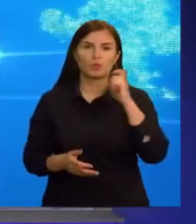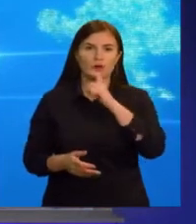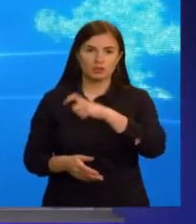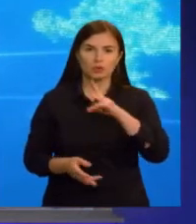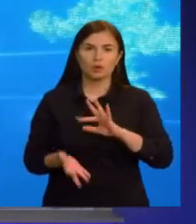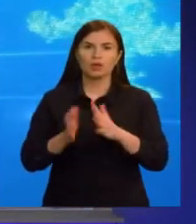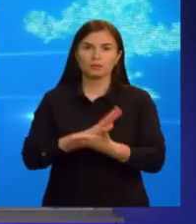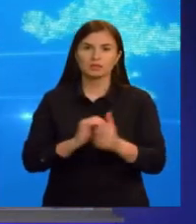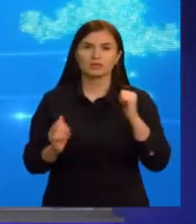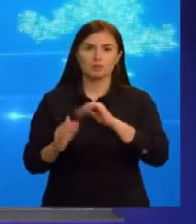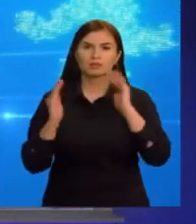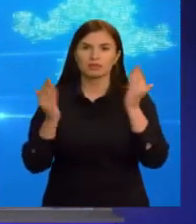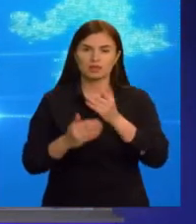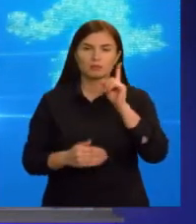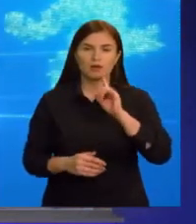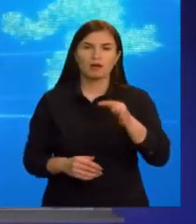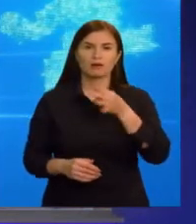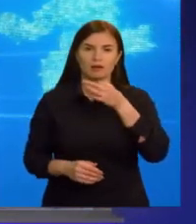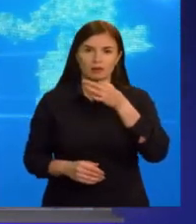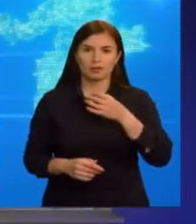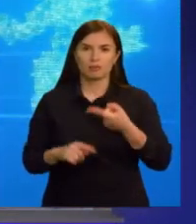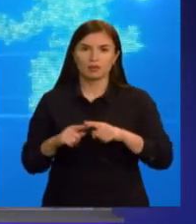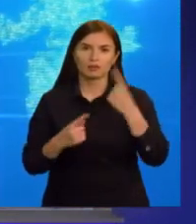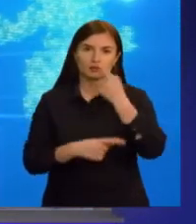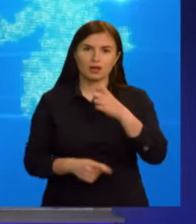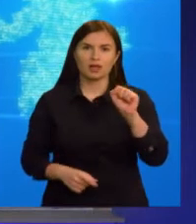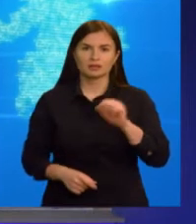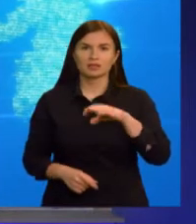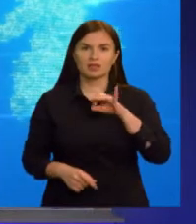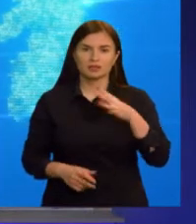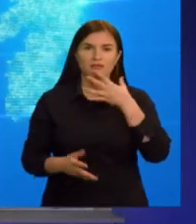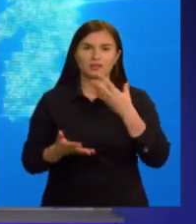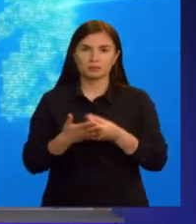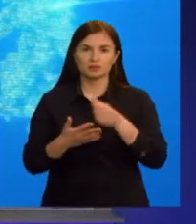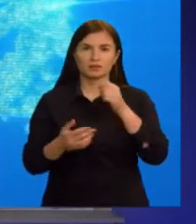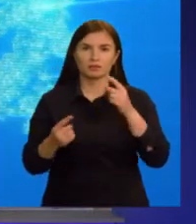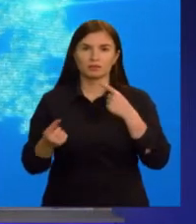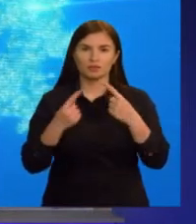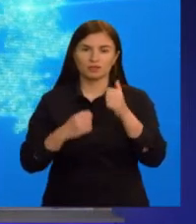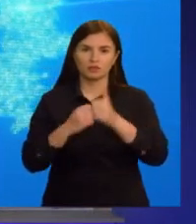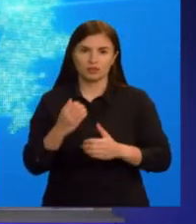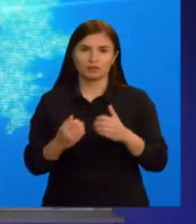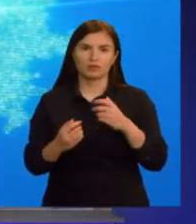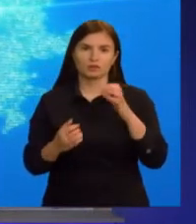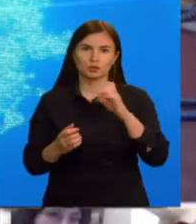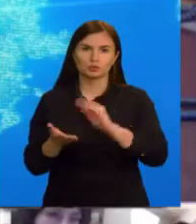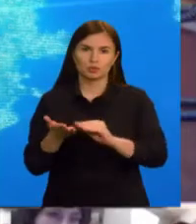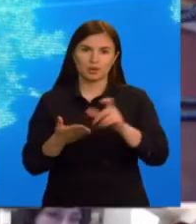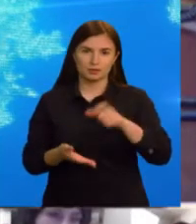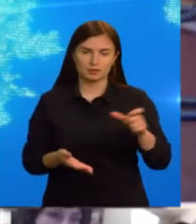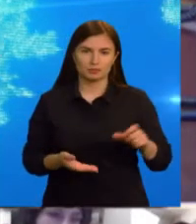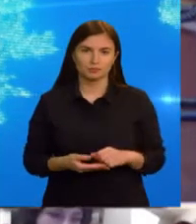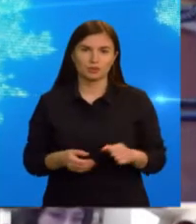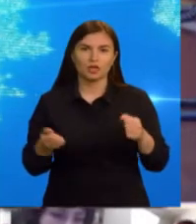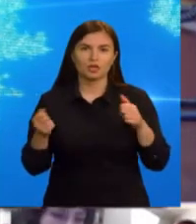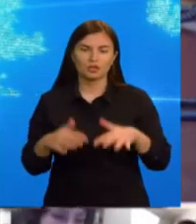отмене режима самоизоляции принимать пока рано. Об этом заявил Алексей Текслер во время ежедневного брифинга с журналистами. Решение